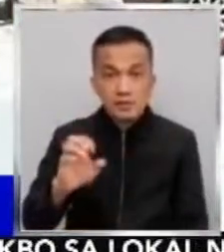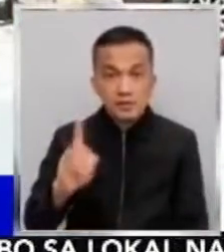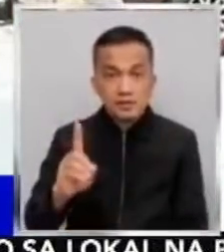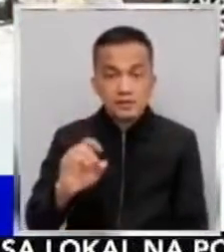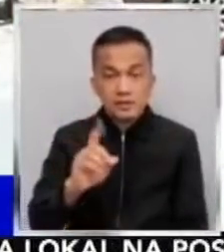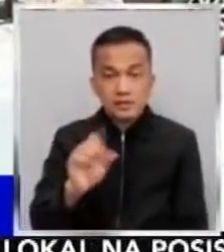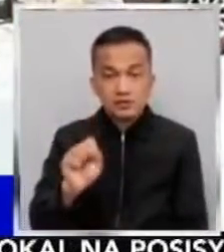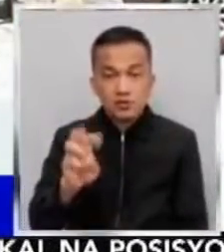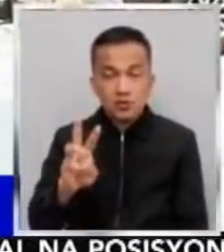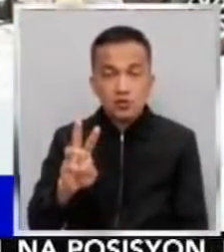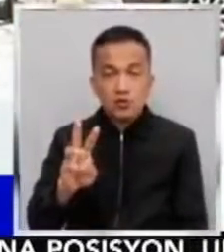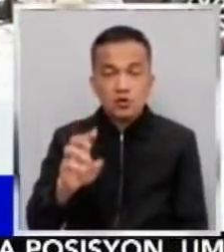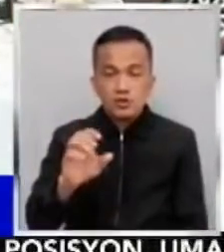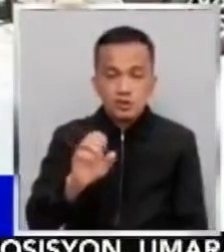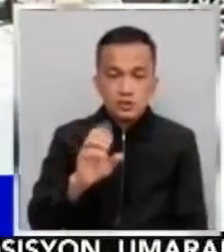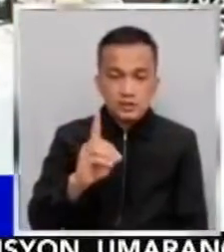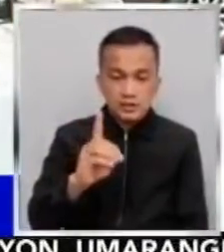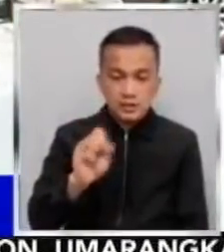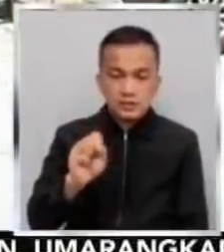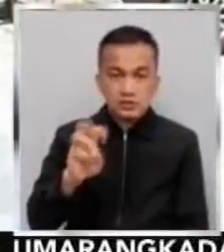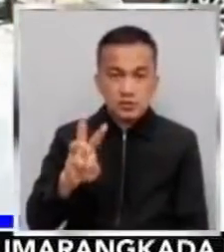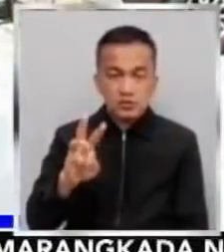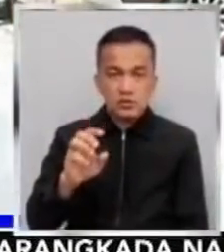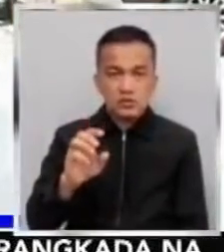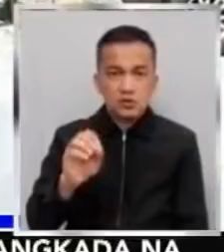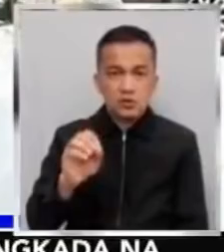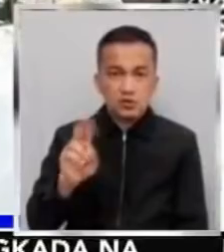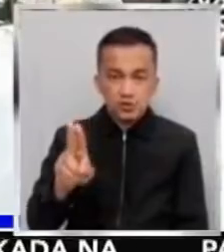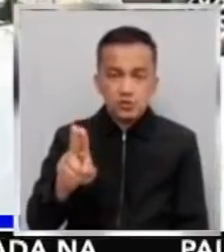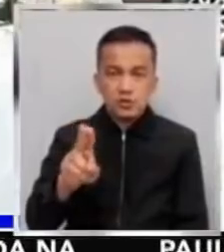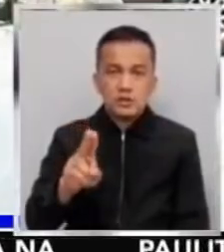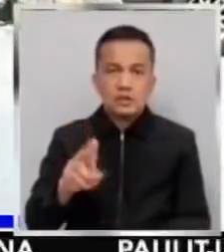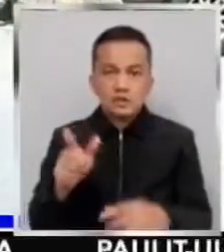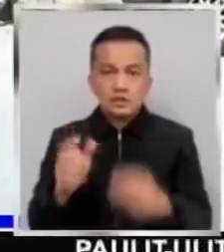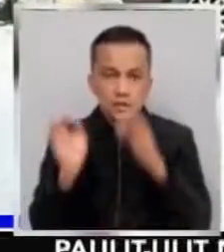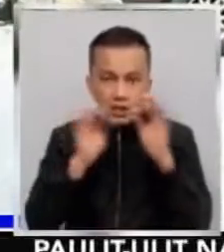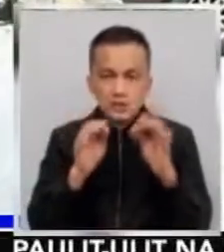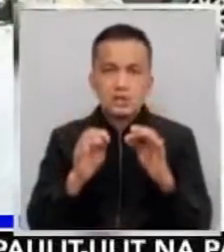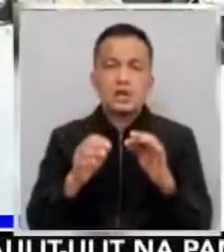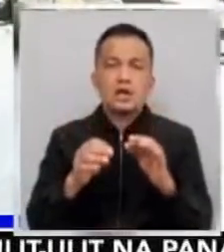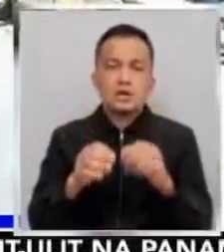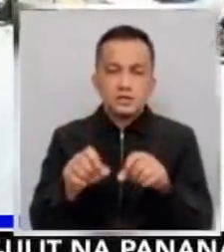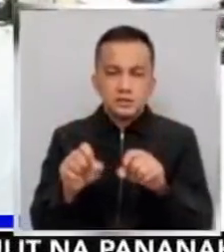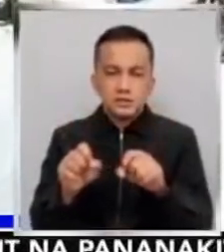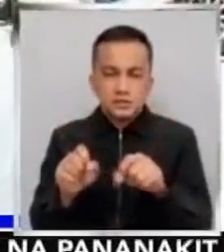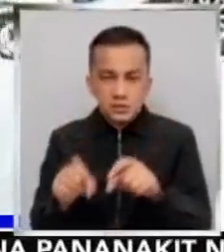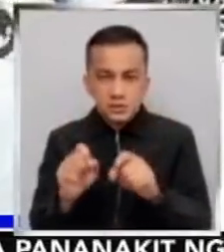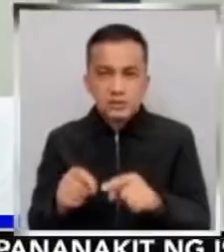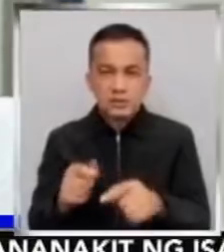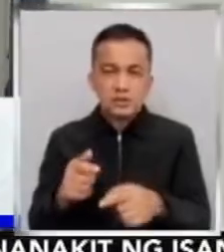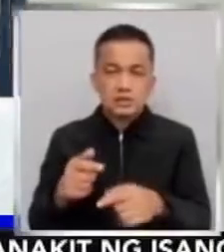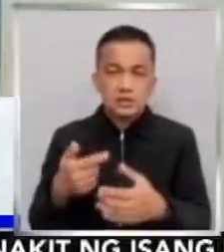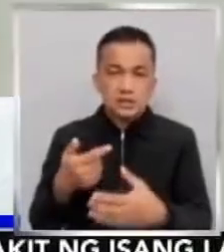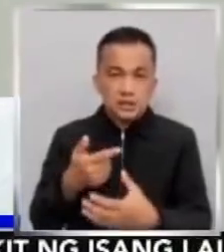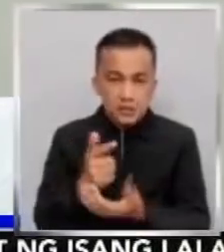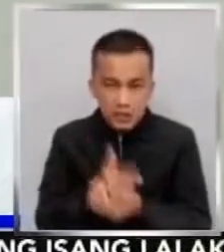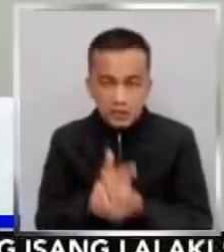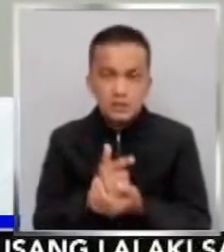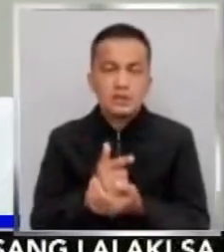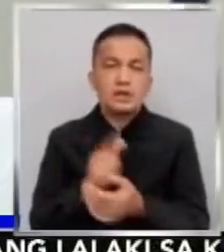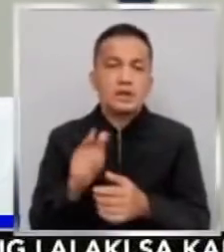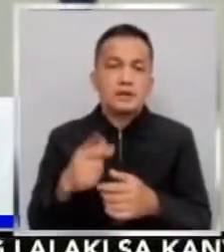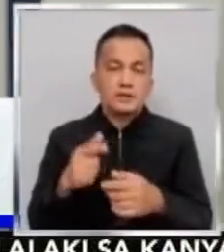pag-alaman, nasangkot din sa illegal na droga, gun running at carnapping dito sa Camanaba ang suspect. Ayon sa